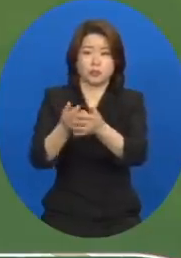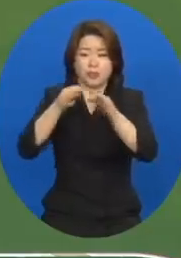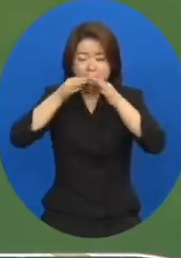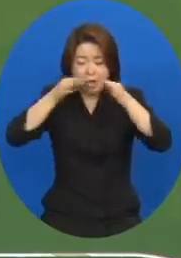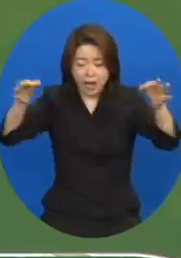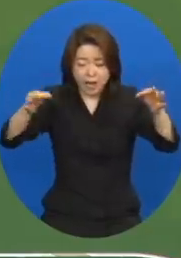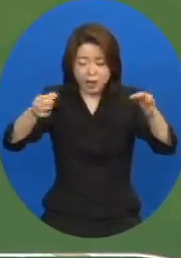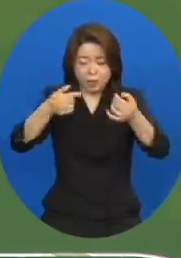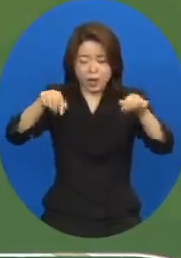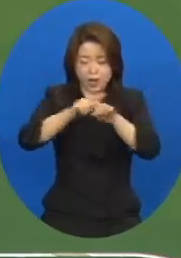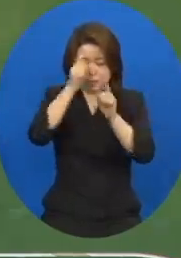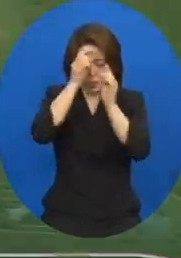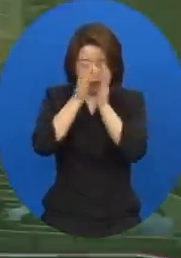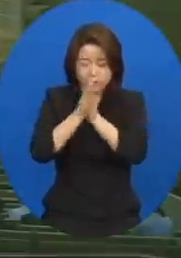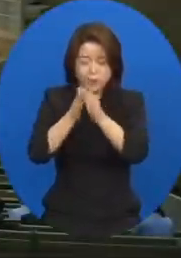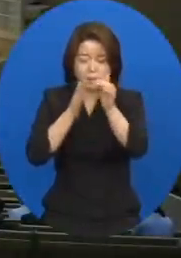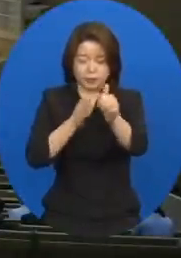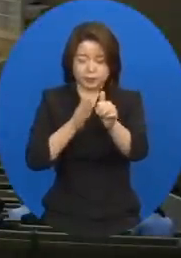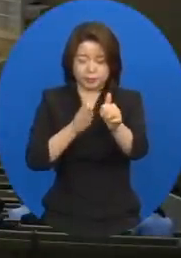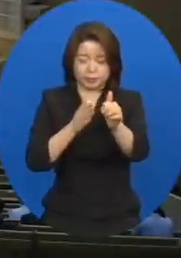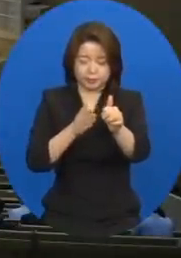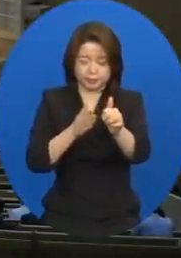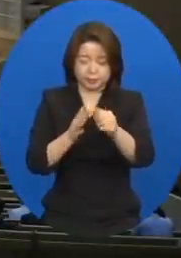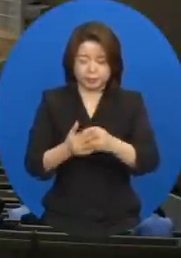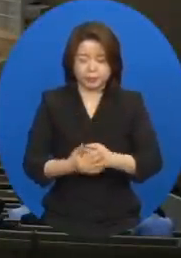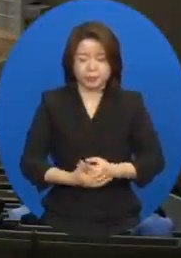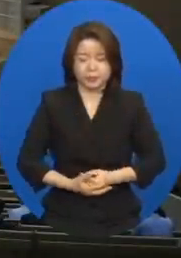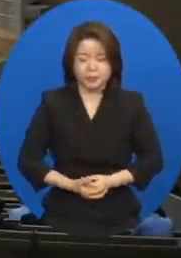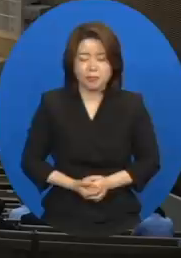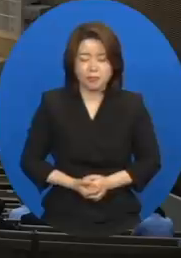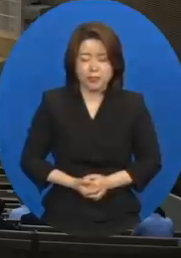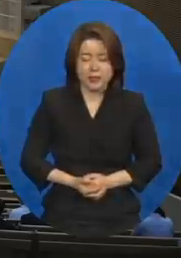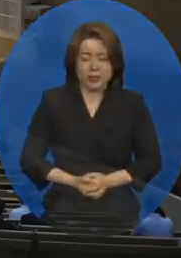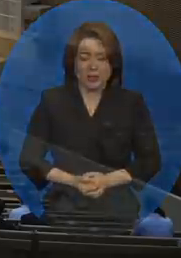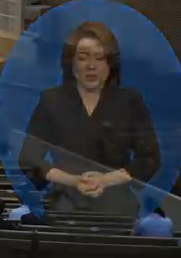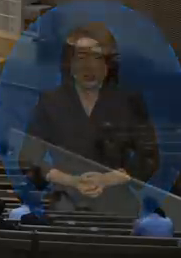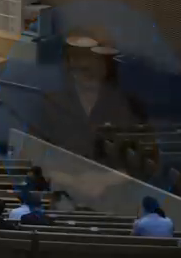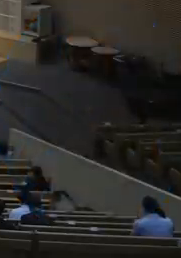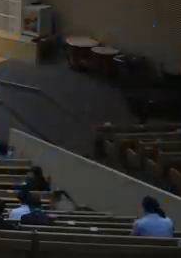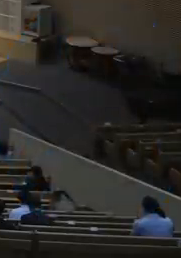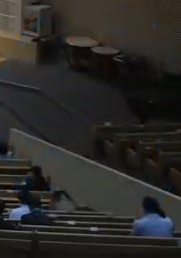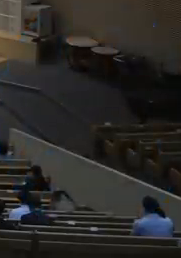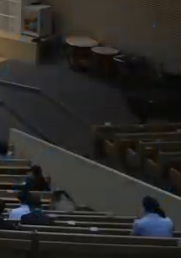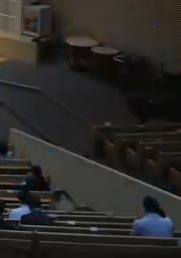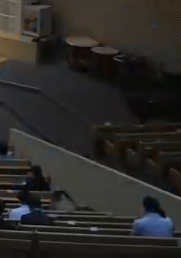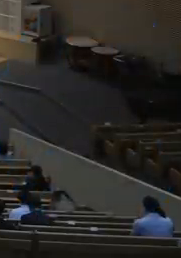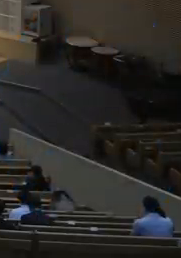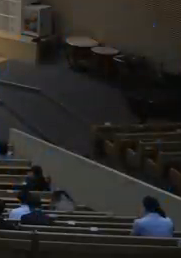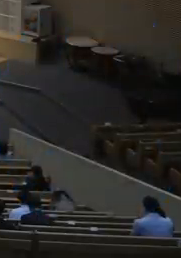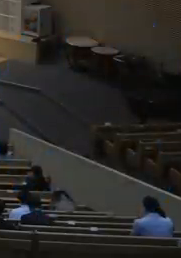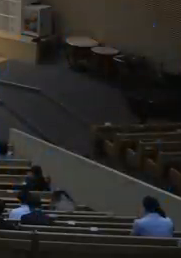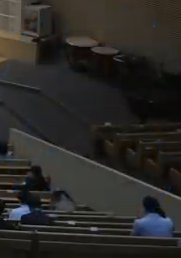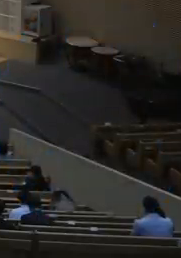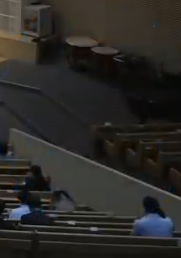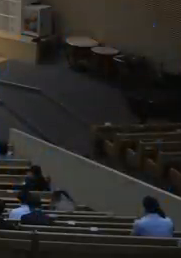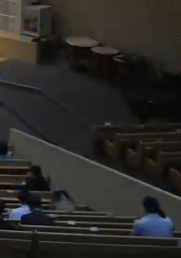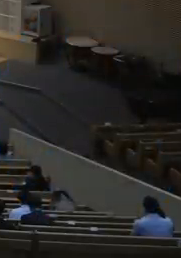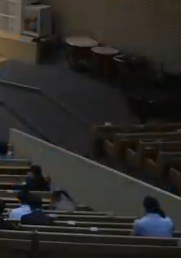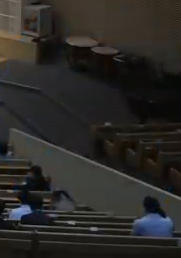우리 기도합시다. 은혜와 사랑이 충만하신 하나님, 놀라우신 하나님의 은혜와 하나님의 역사를